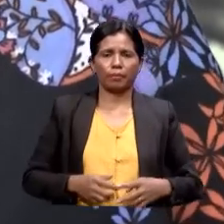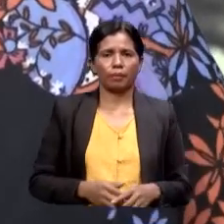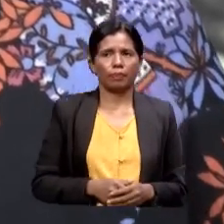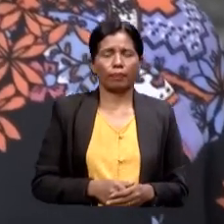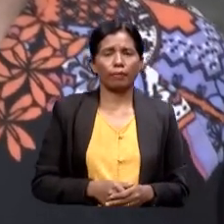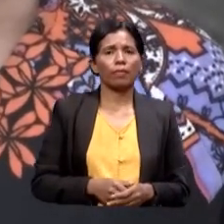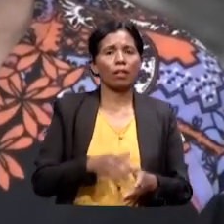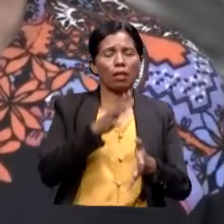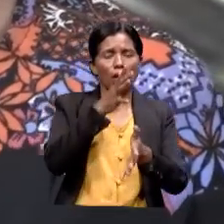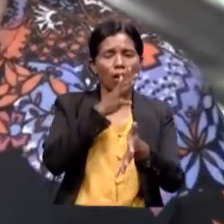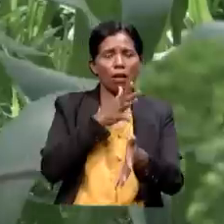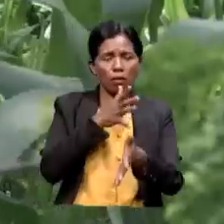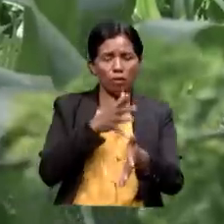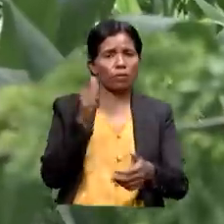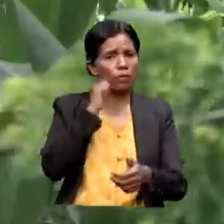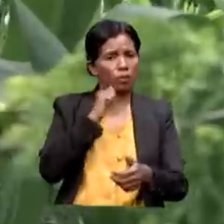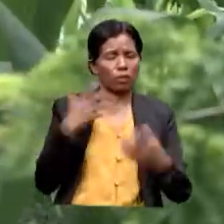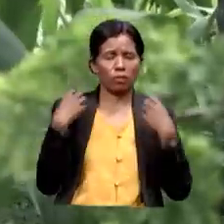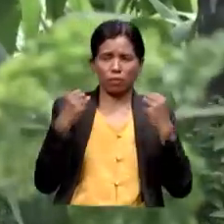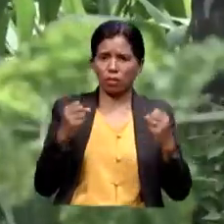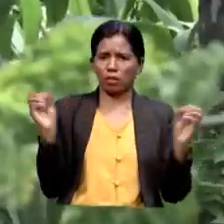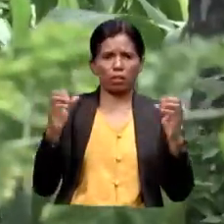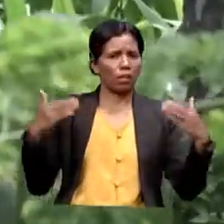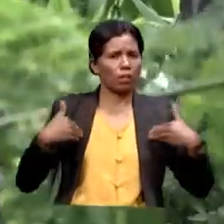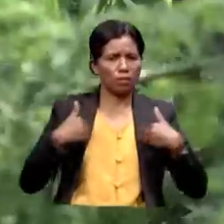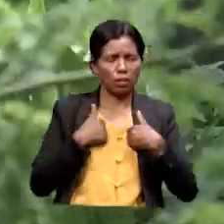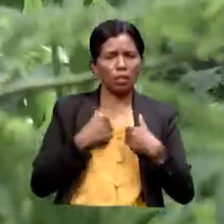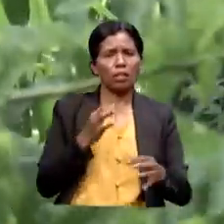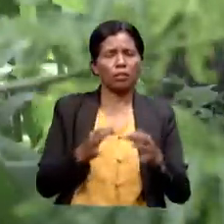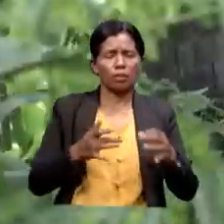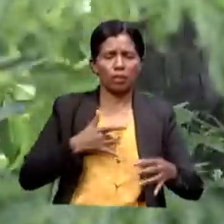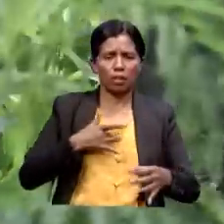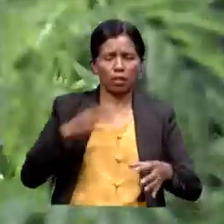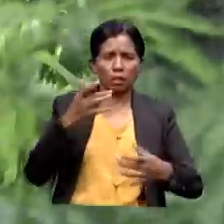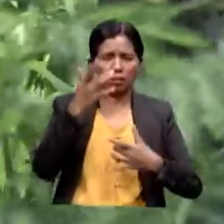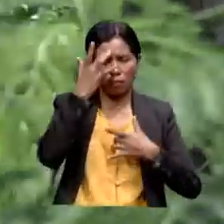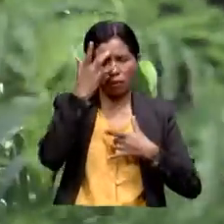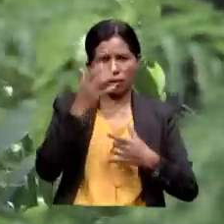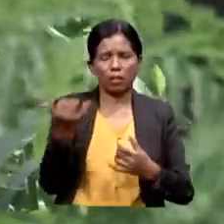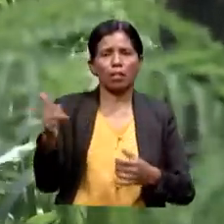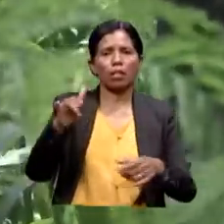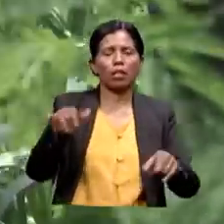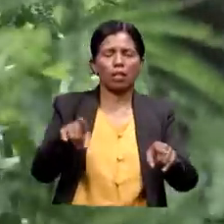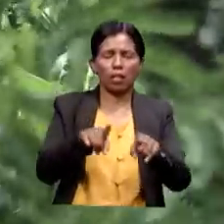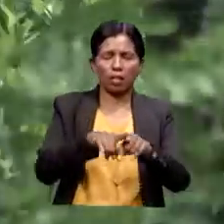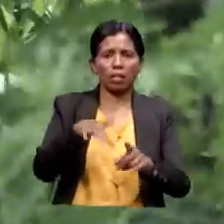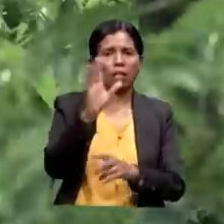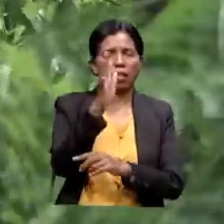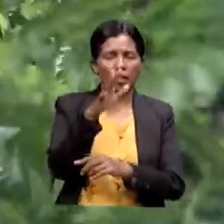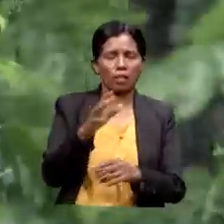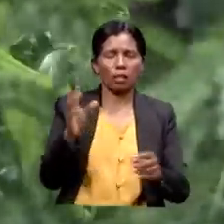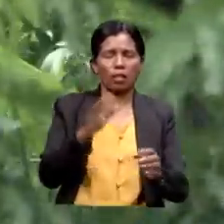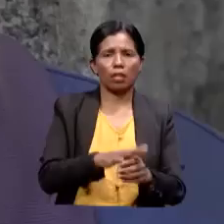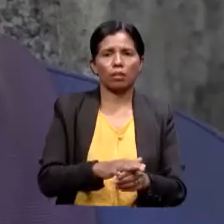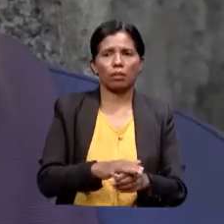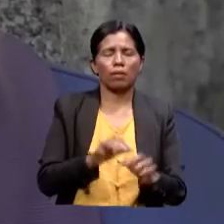Ambo berta feto na nebe forsa la kolen. Mas ki sinti moras nia makanesang ay mahong ida ba familia. O di